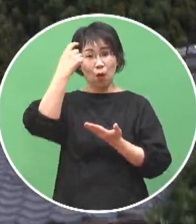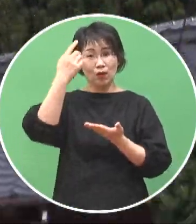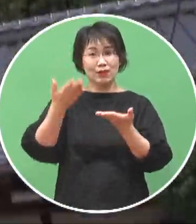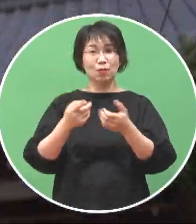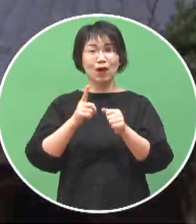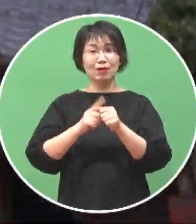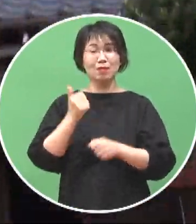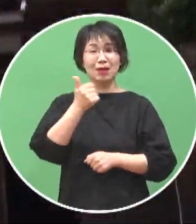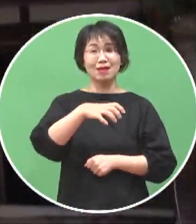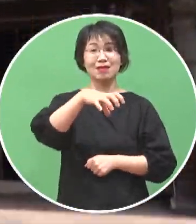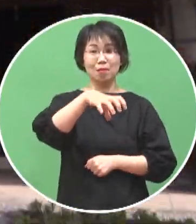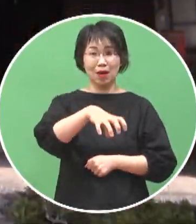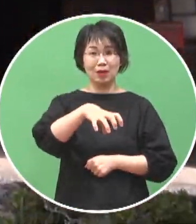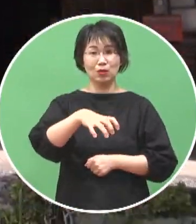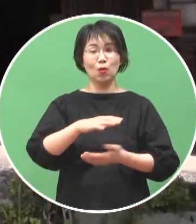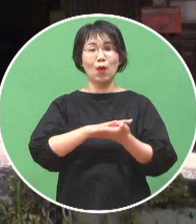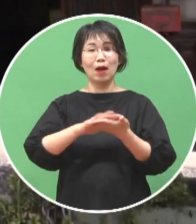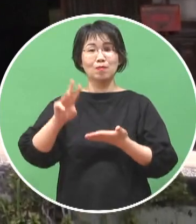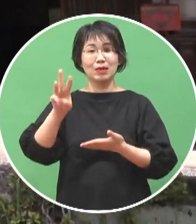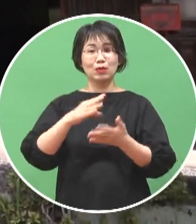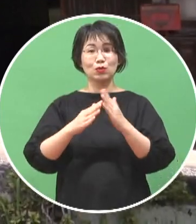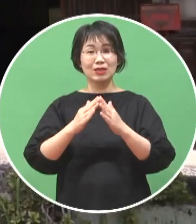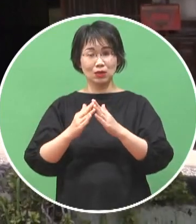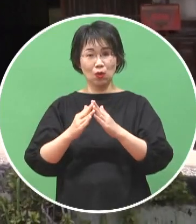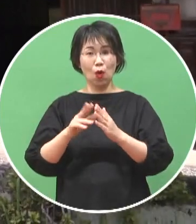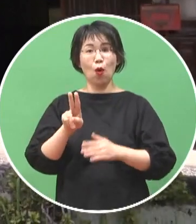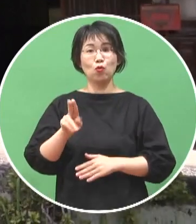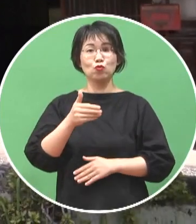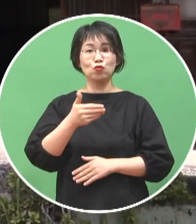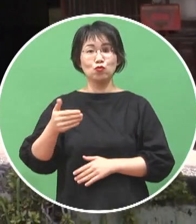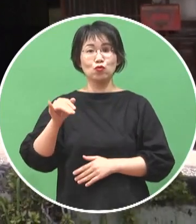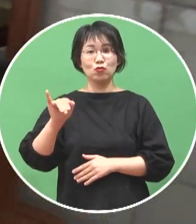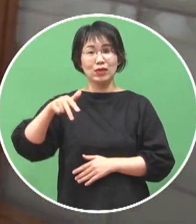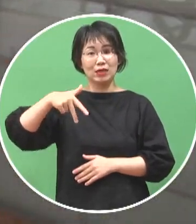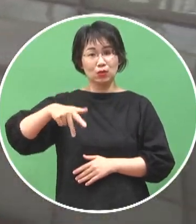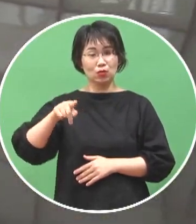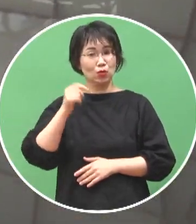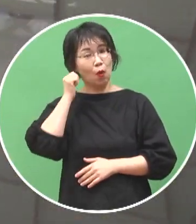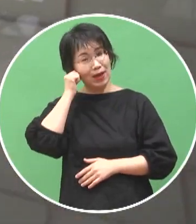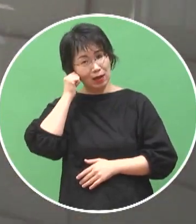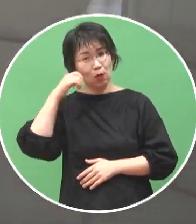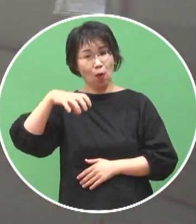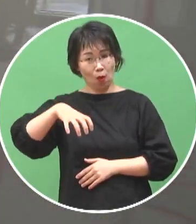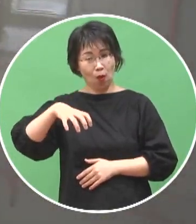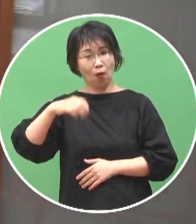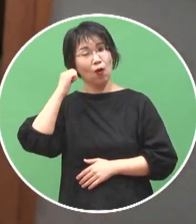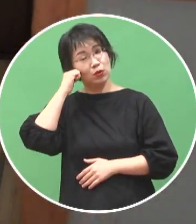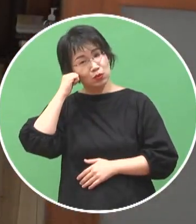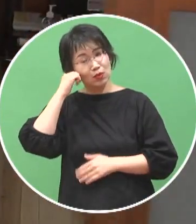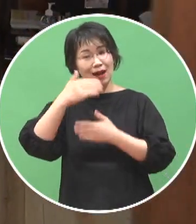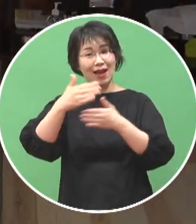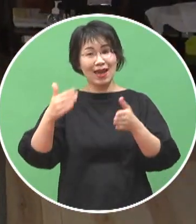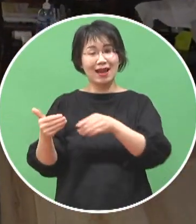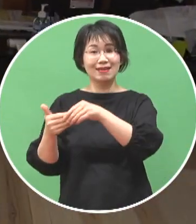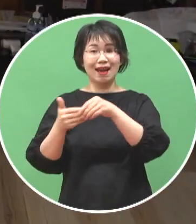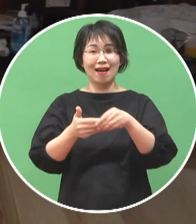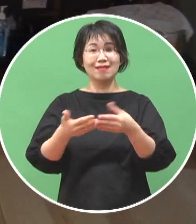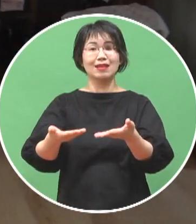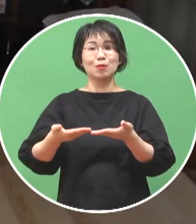ために訪れたのは三杉町にあるうぐいすの宿、宿泊するお部屋に案内してもらい